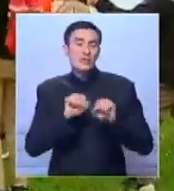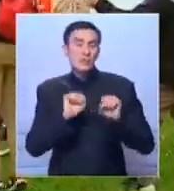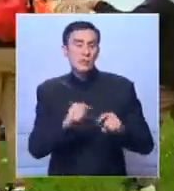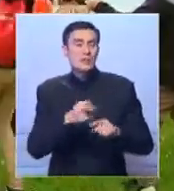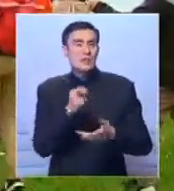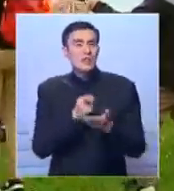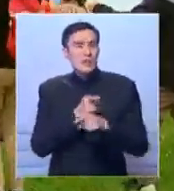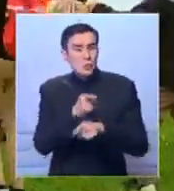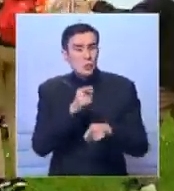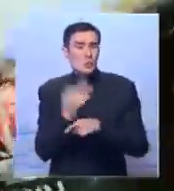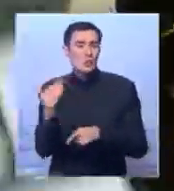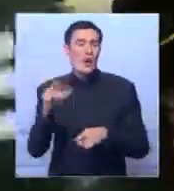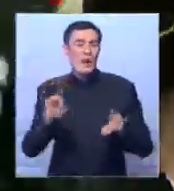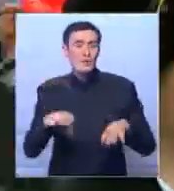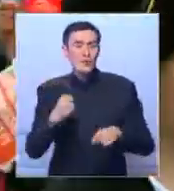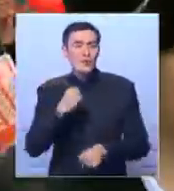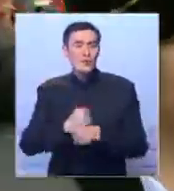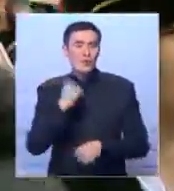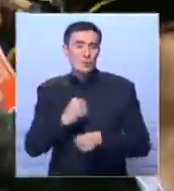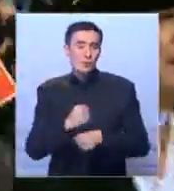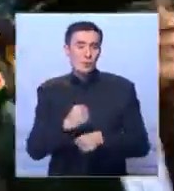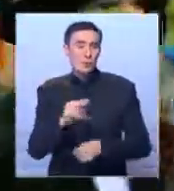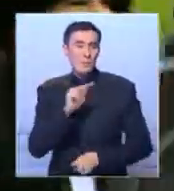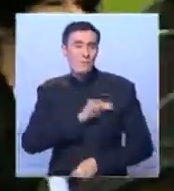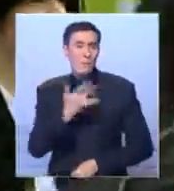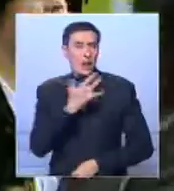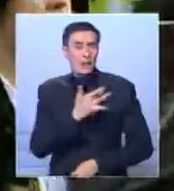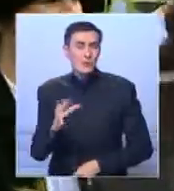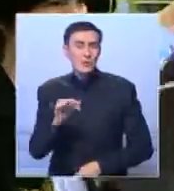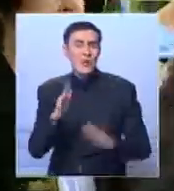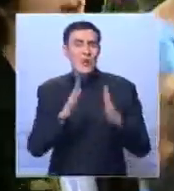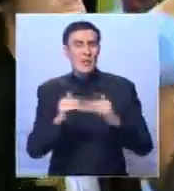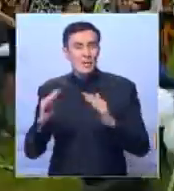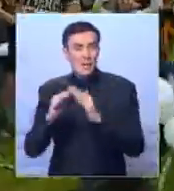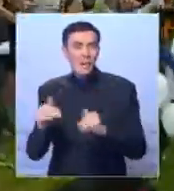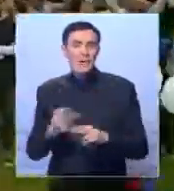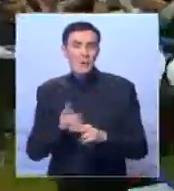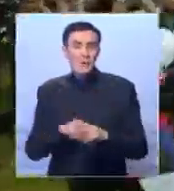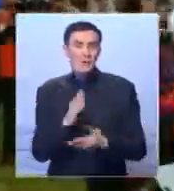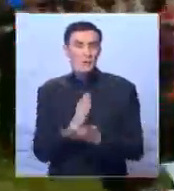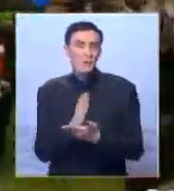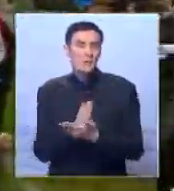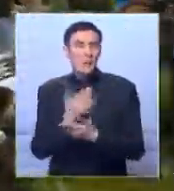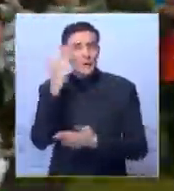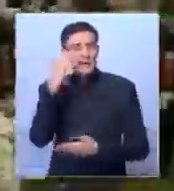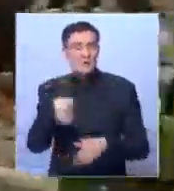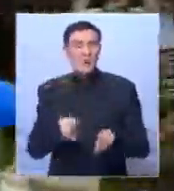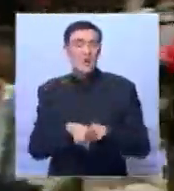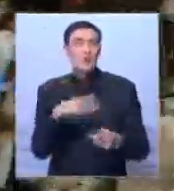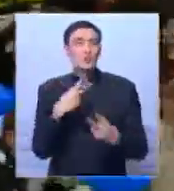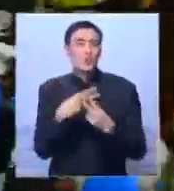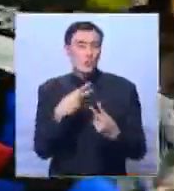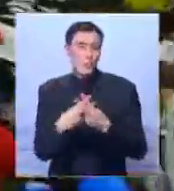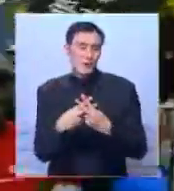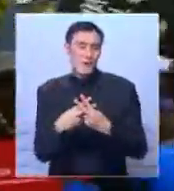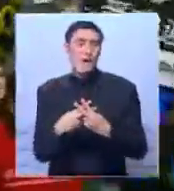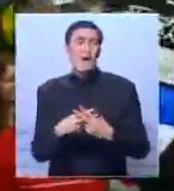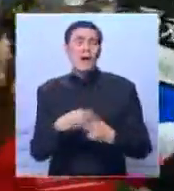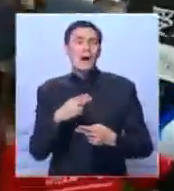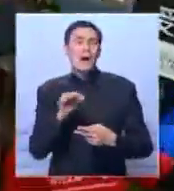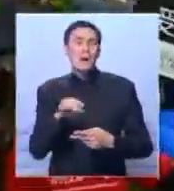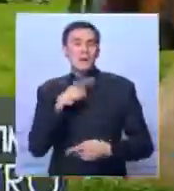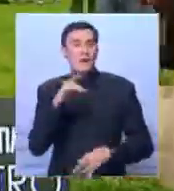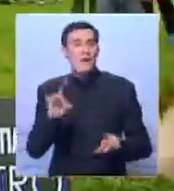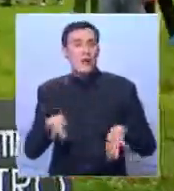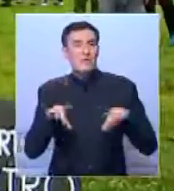критикуют Канберру за жесткую миграционную политику и называют лагеря, в которых содержатся нелегалы, тюрьмами под открытым небом.